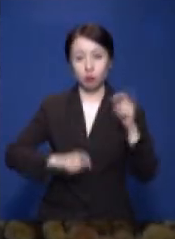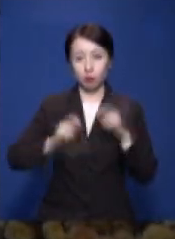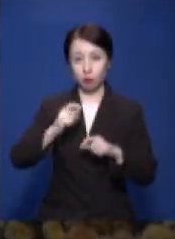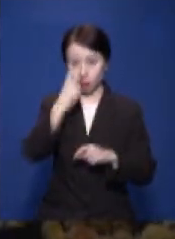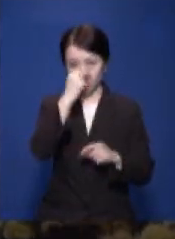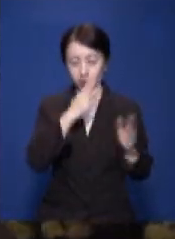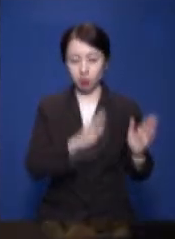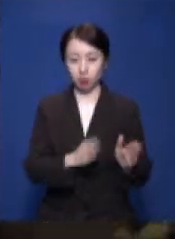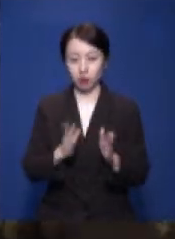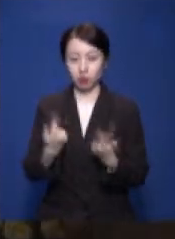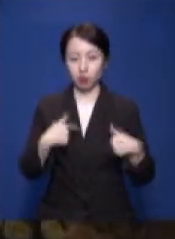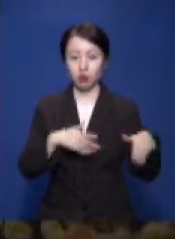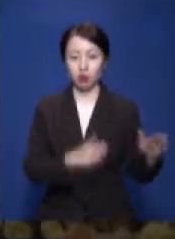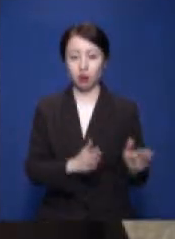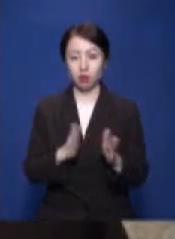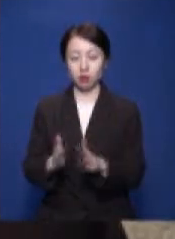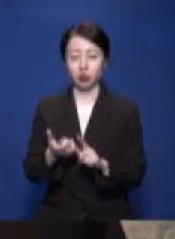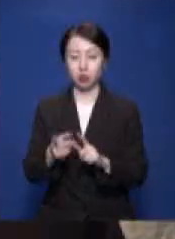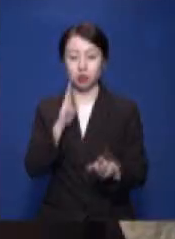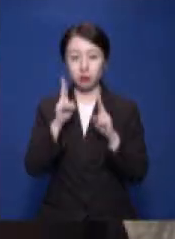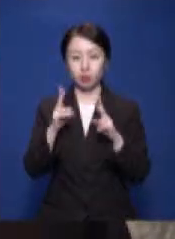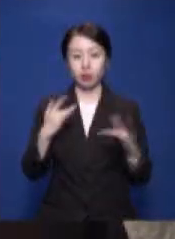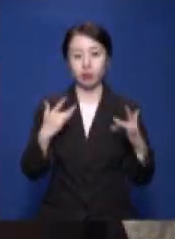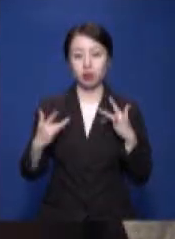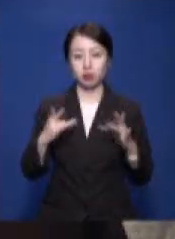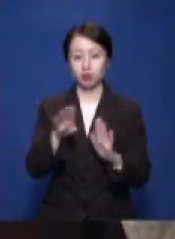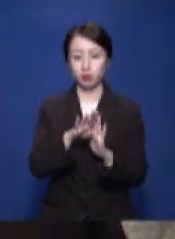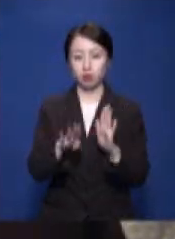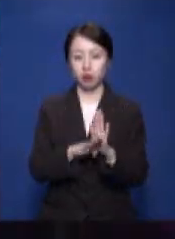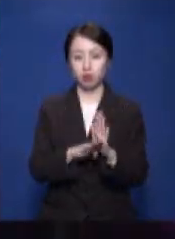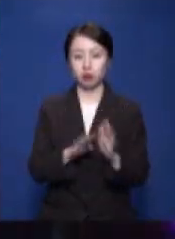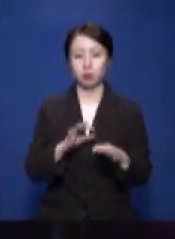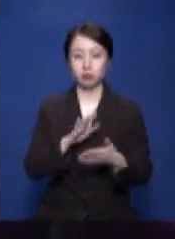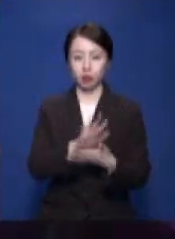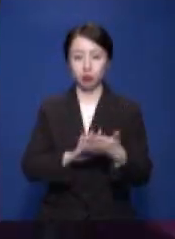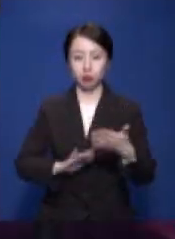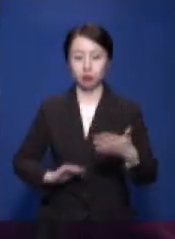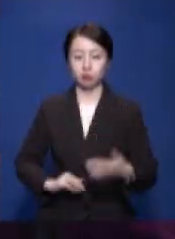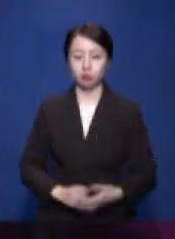дәстүрлі түрде ұйымдастырылмақ. Жиын соңы концерттік бағдарламаға ұласты.